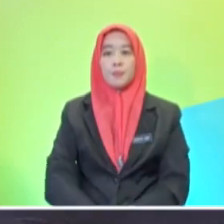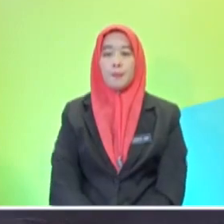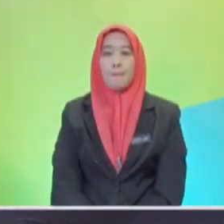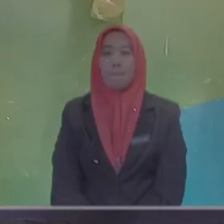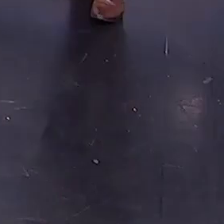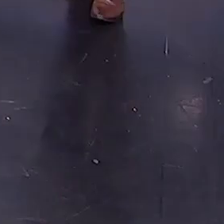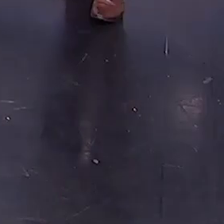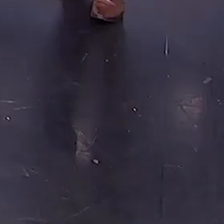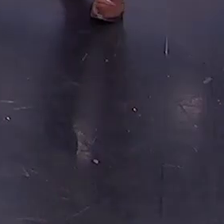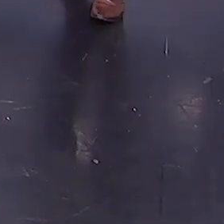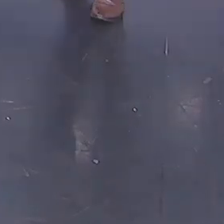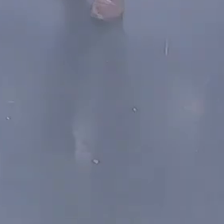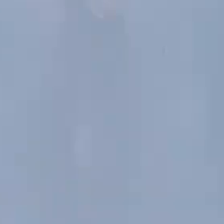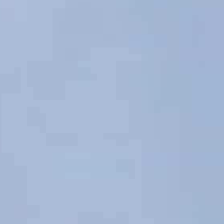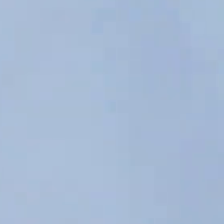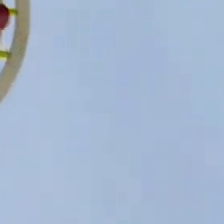KPM.